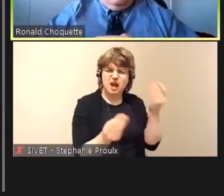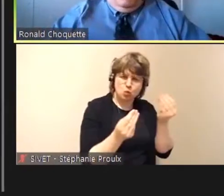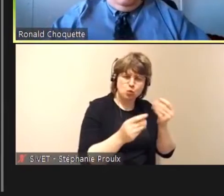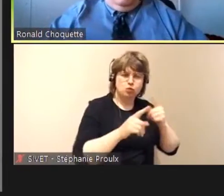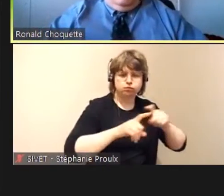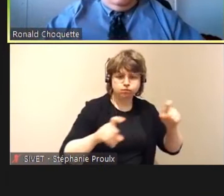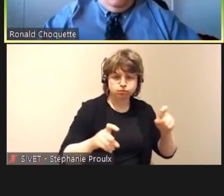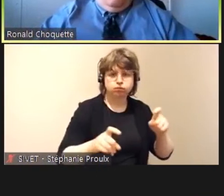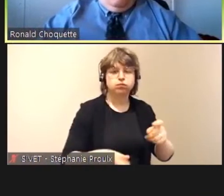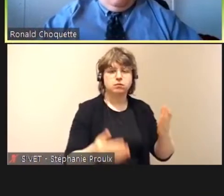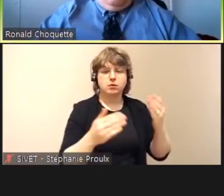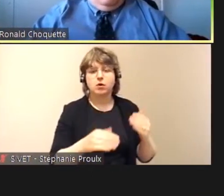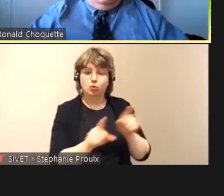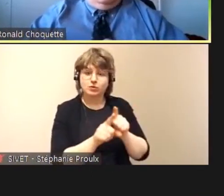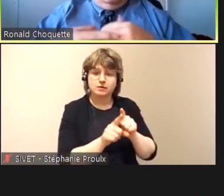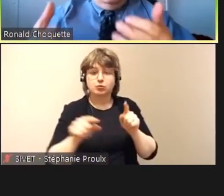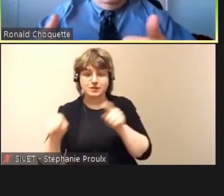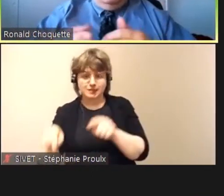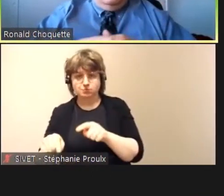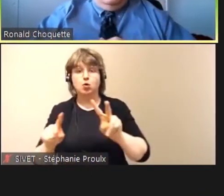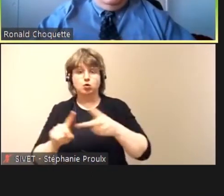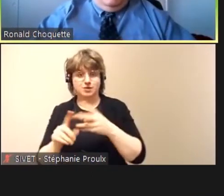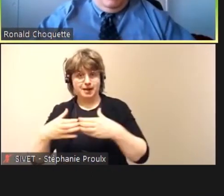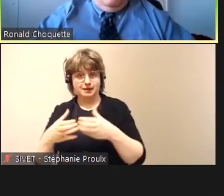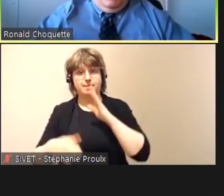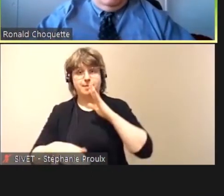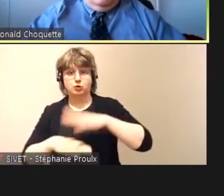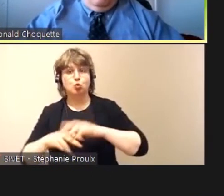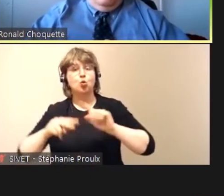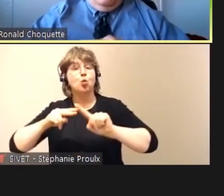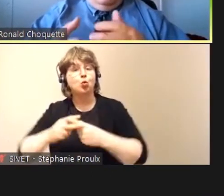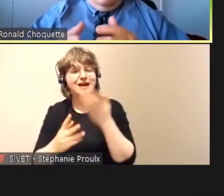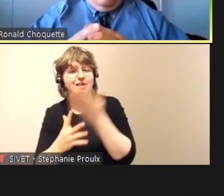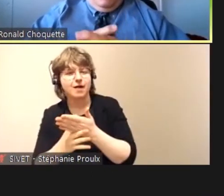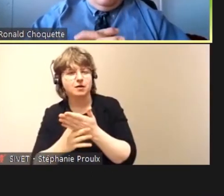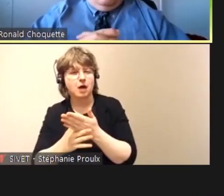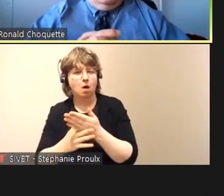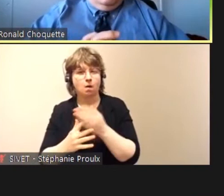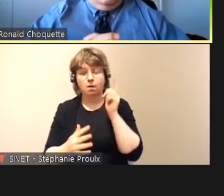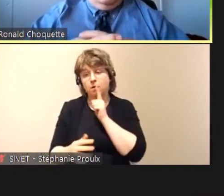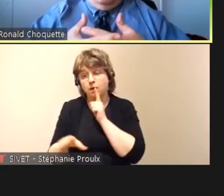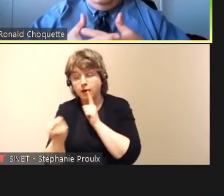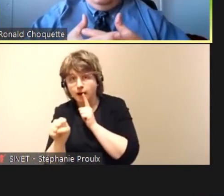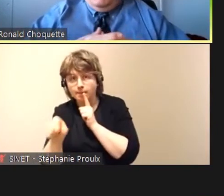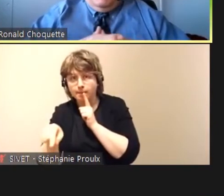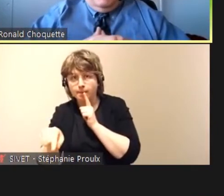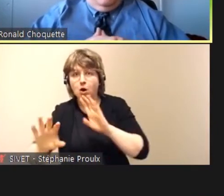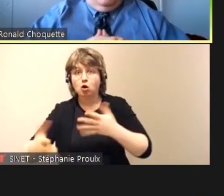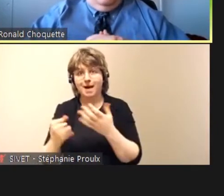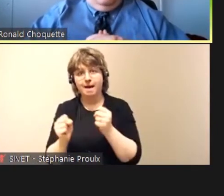la deuxième section va porter sur les outils d'intervention servant à contrer les